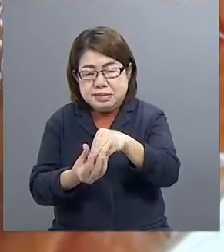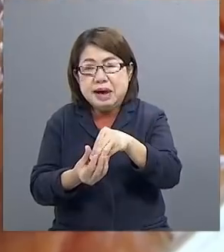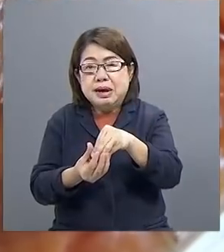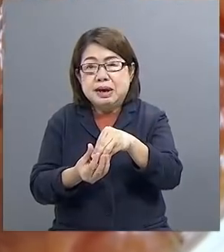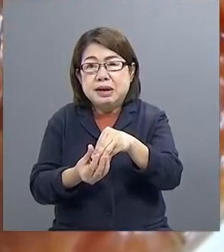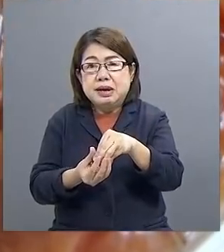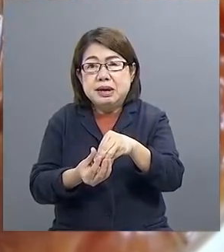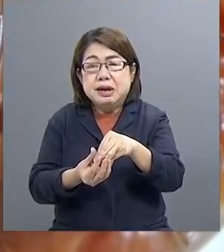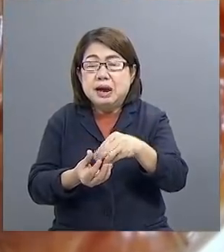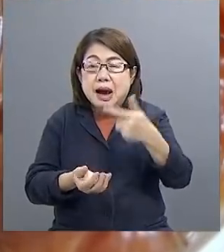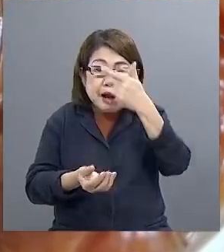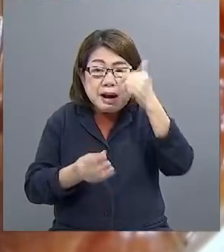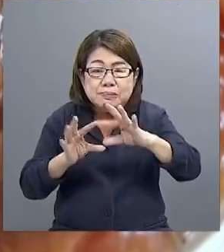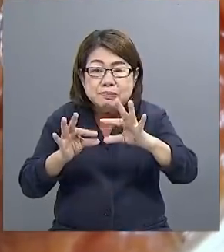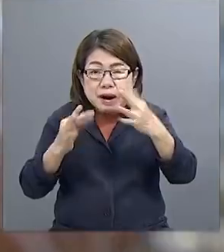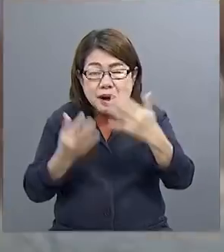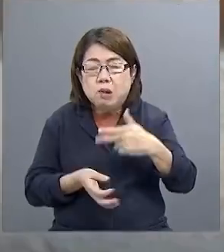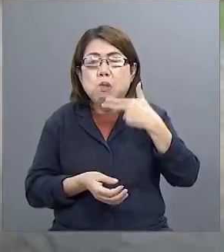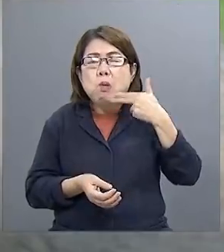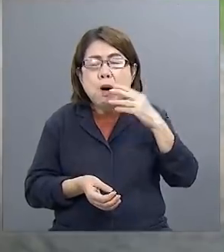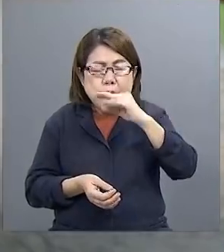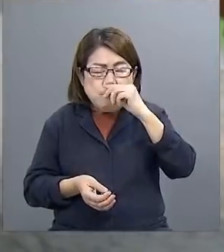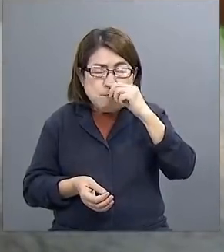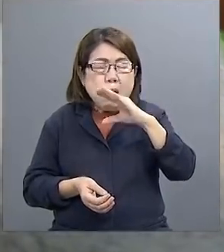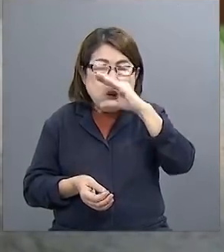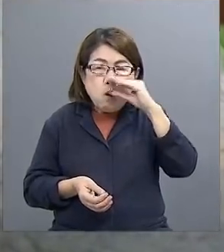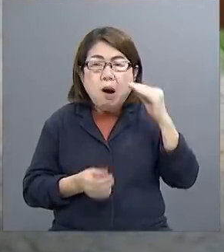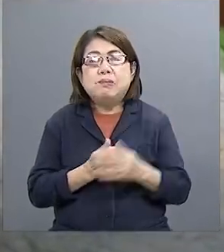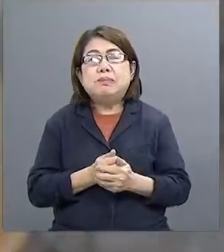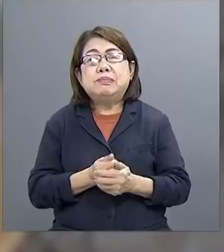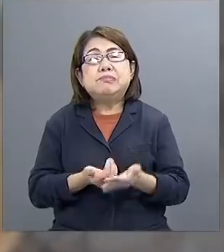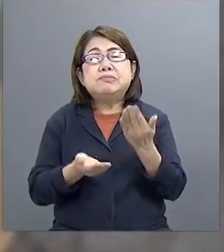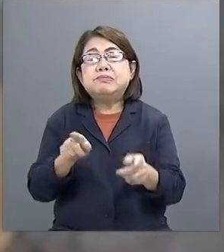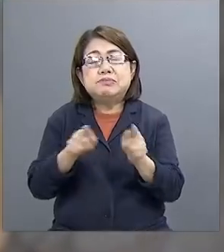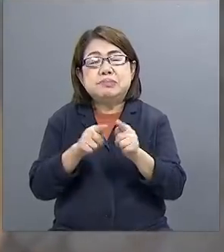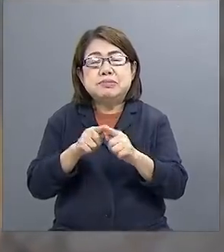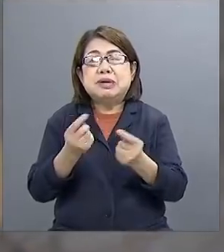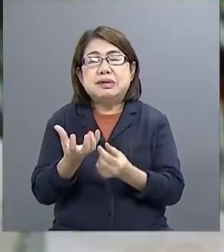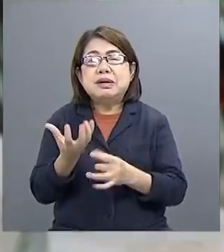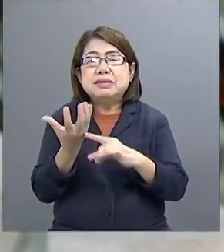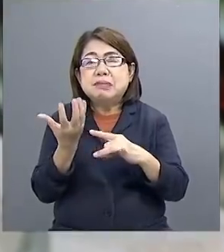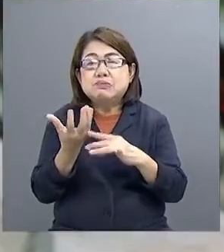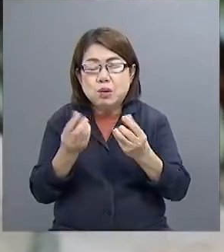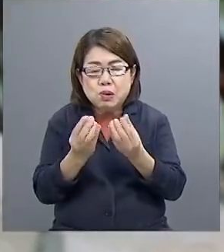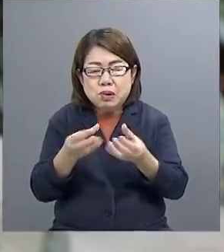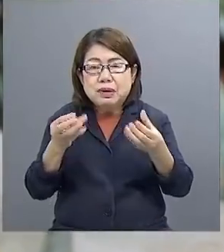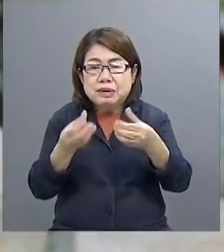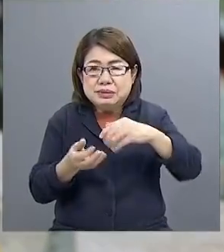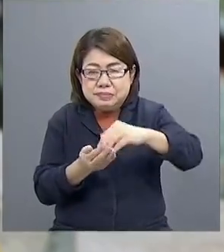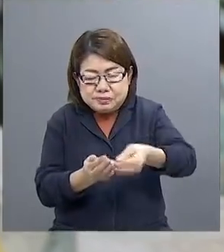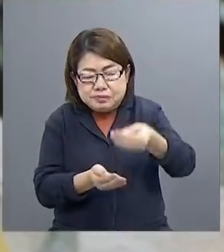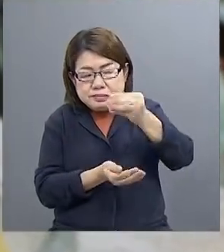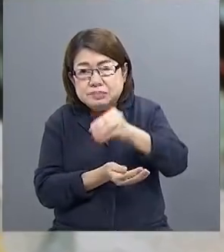ค่ะและ oldน้ำแดงแตงโมถ้าไม่วุ่นโอ้เอ๋วราดด้วยน้ำเชื่อมหรือน้ำผึ้งใส่น้ำแตงโม